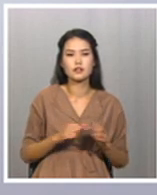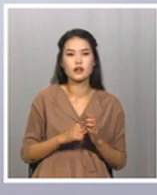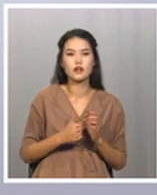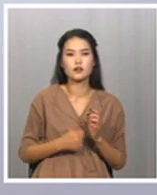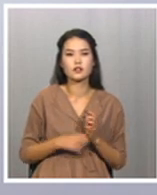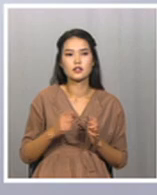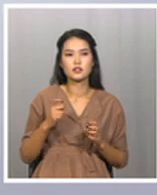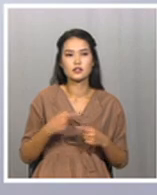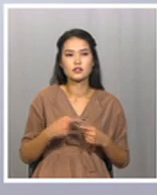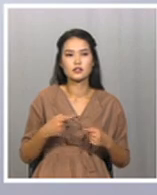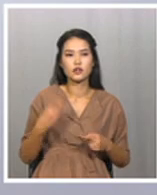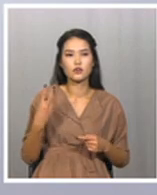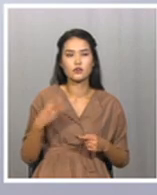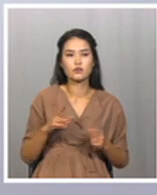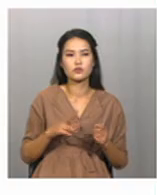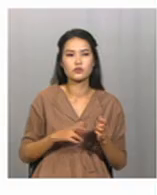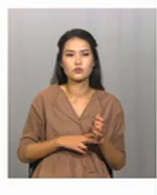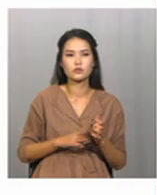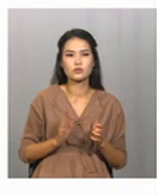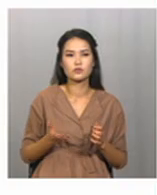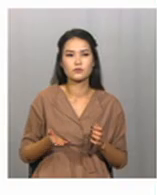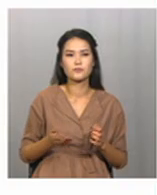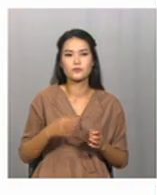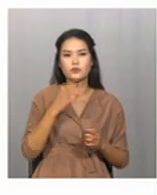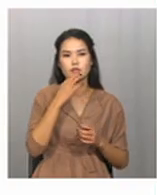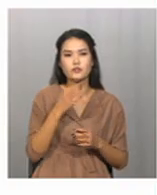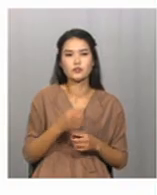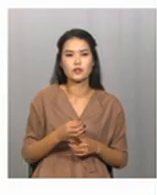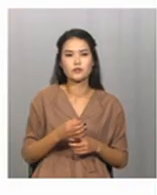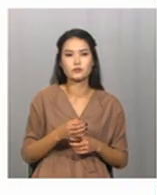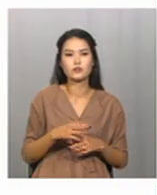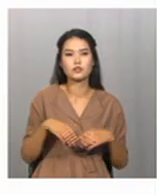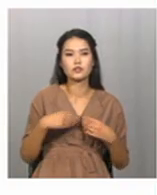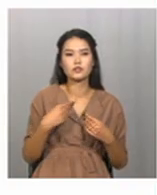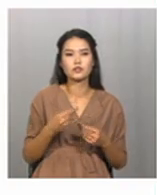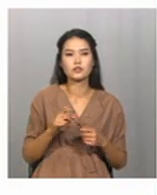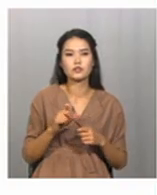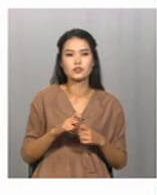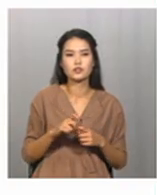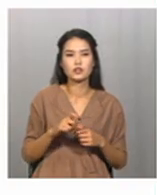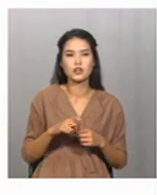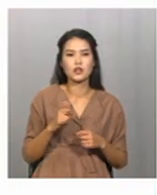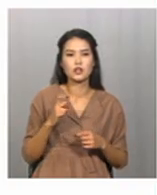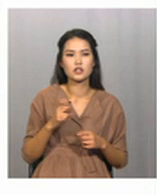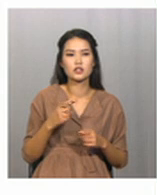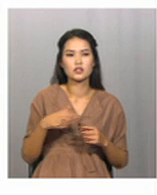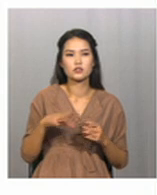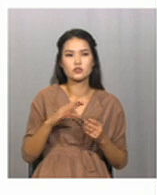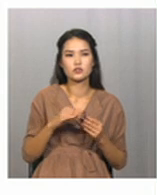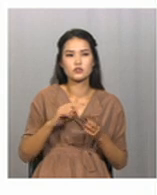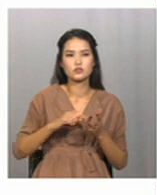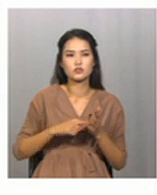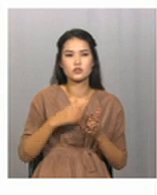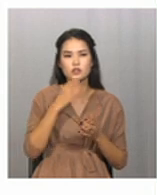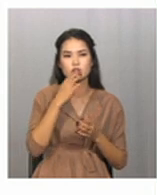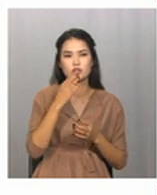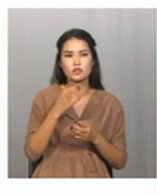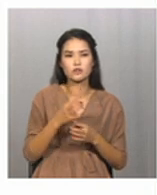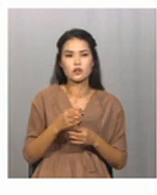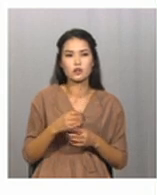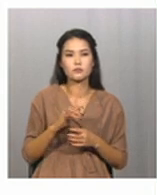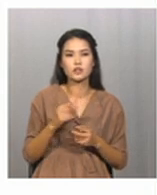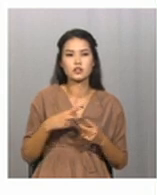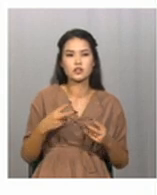болады 16x минус 38-ге. Демек, жауабы берілген функцияның x0-тен 3 нүктеде жүргізілген жанаманың теңдеуі